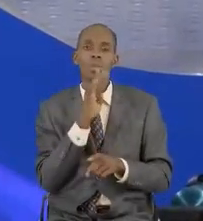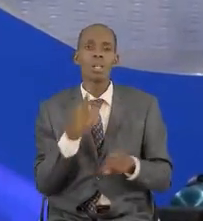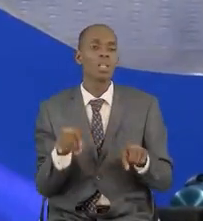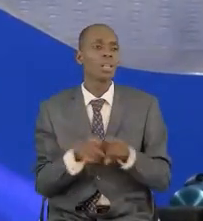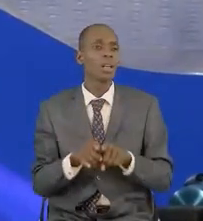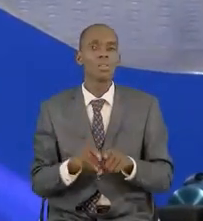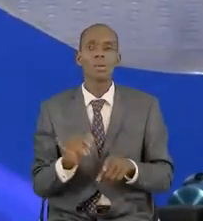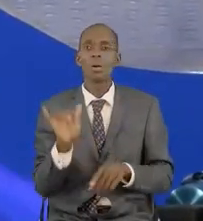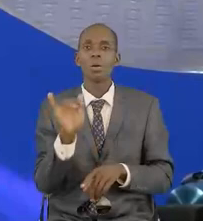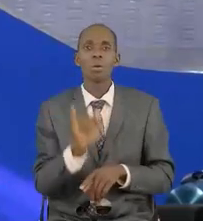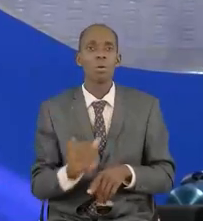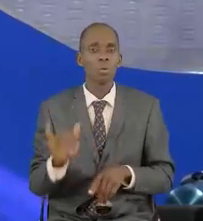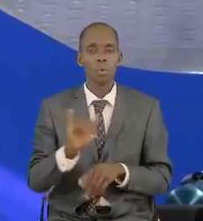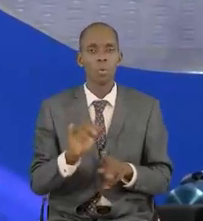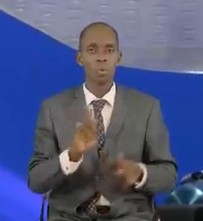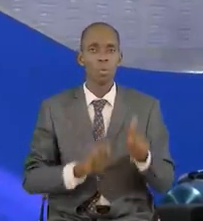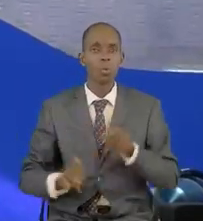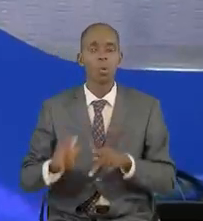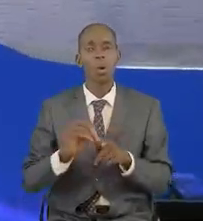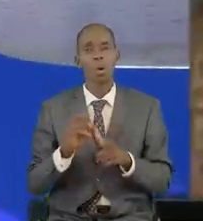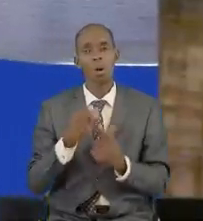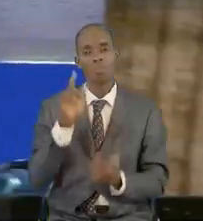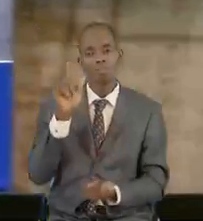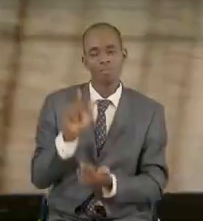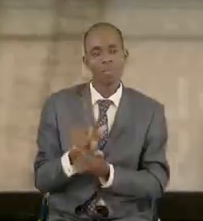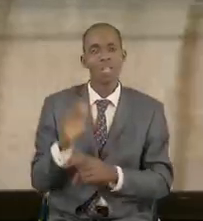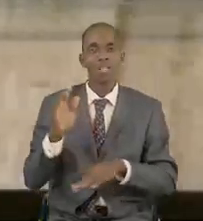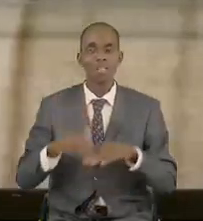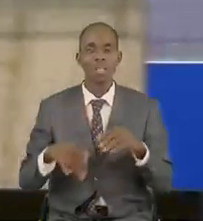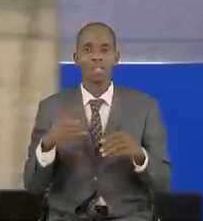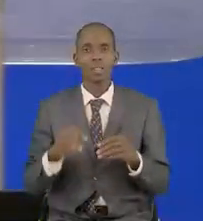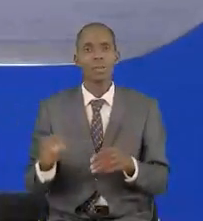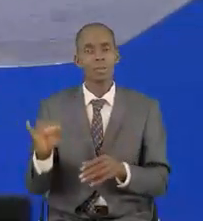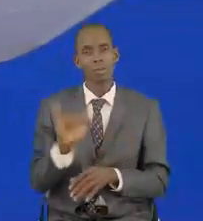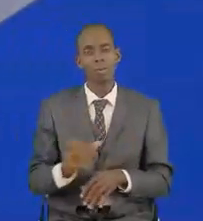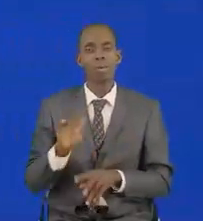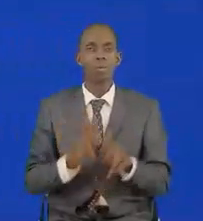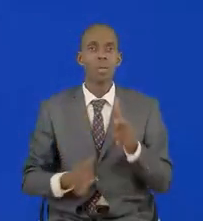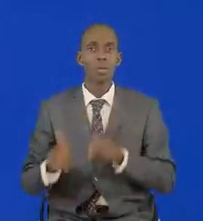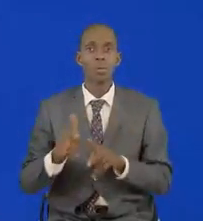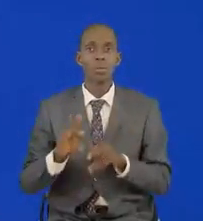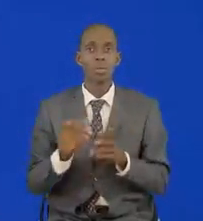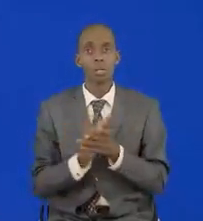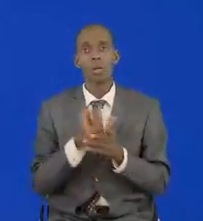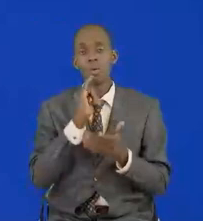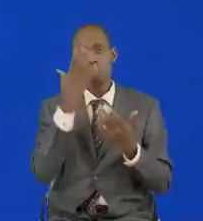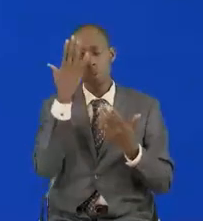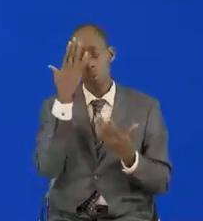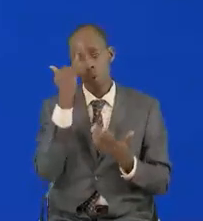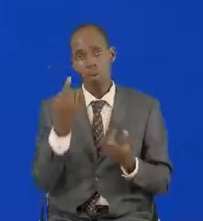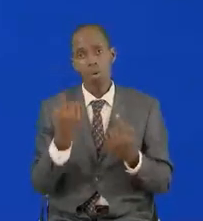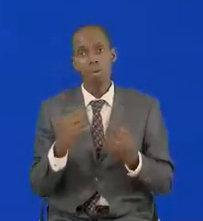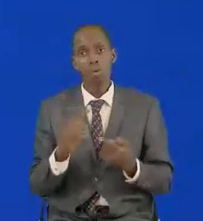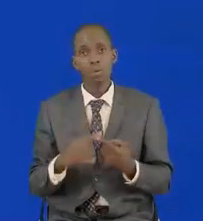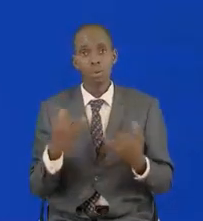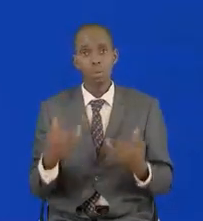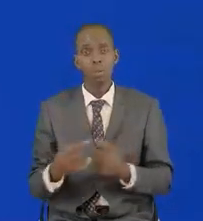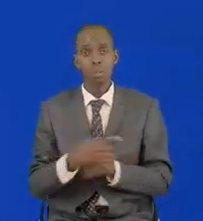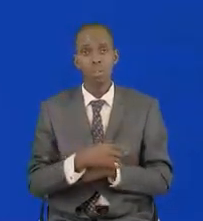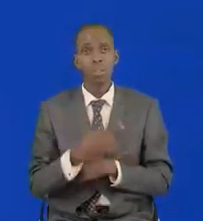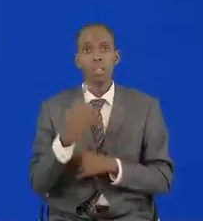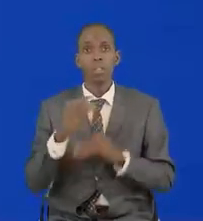ne seront pas de simples ou bien moindre coordinaire c'est pourquoi on vient aujourd'hui l'enseignant de la parole